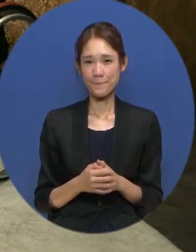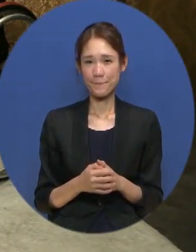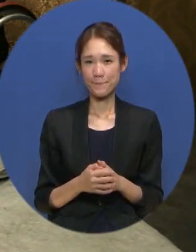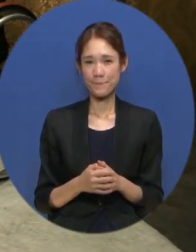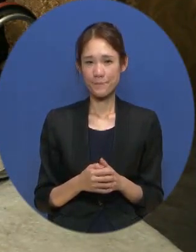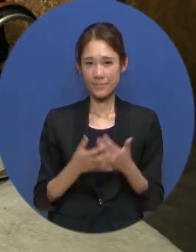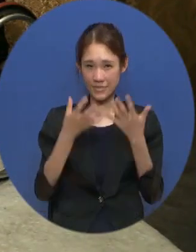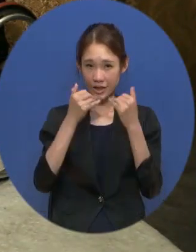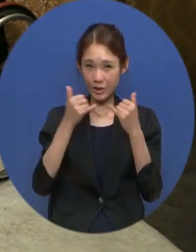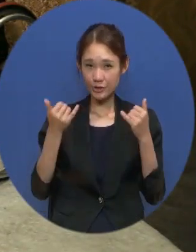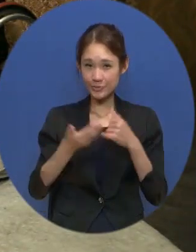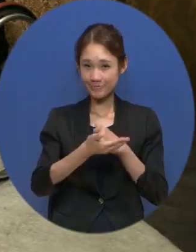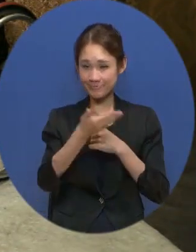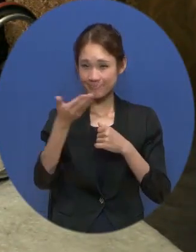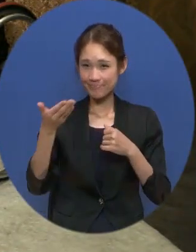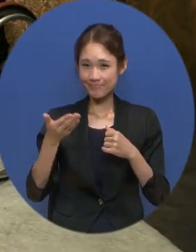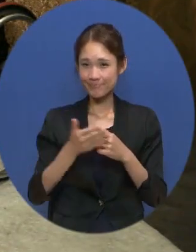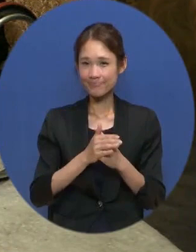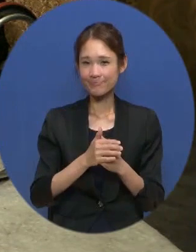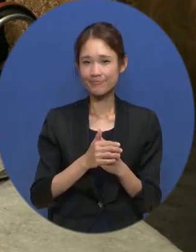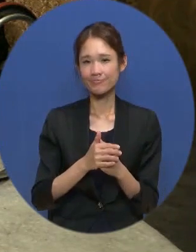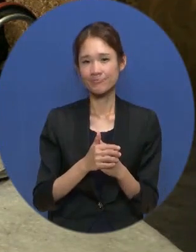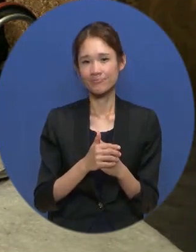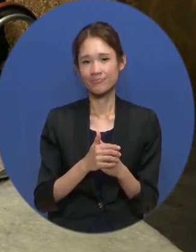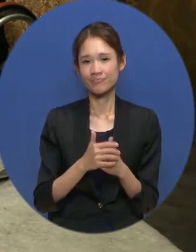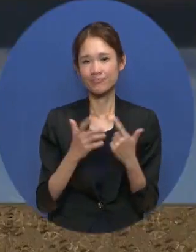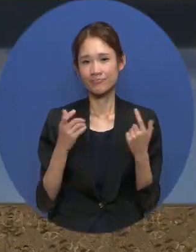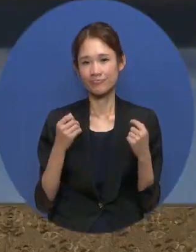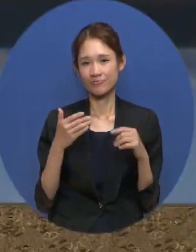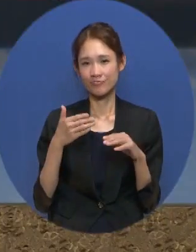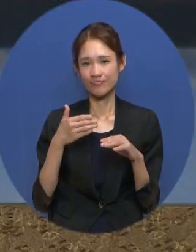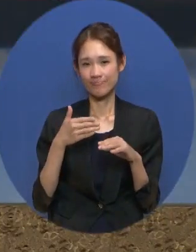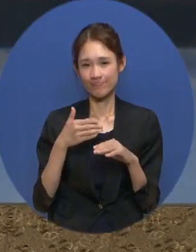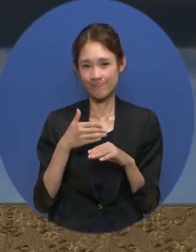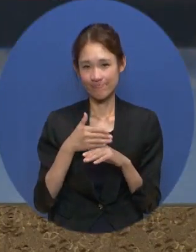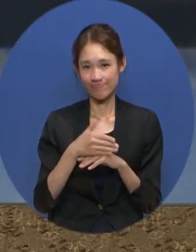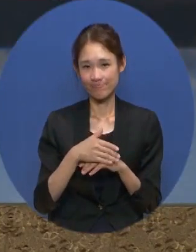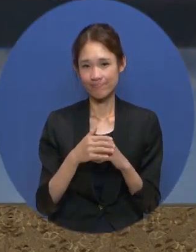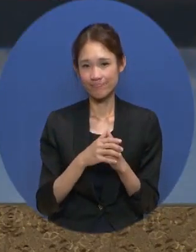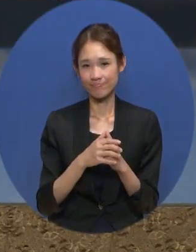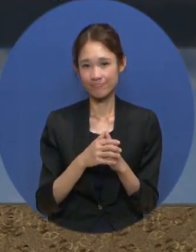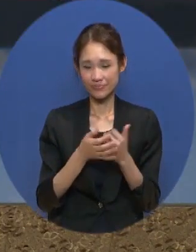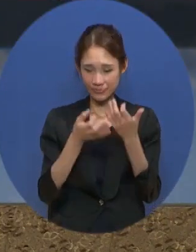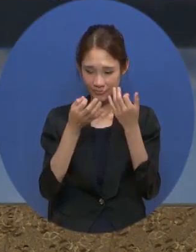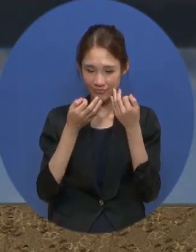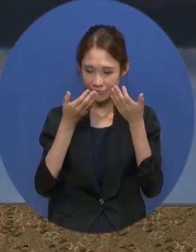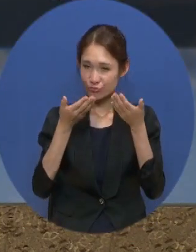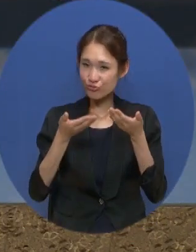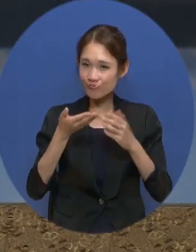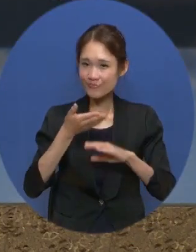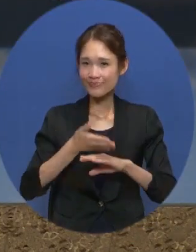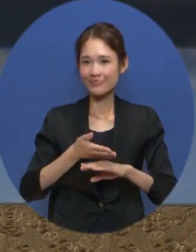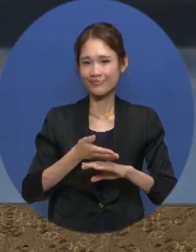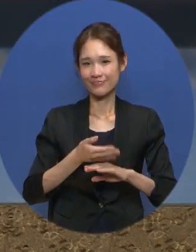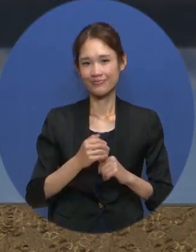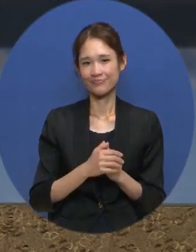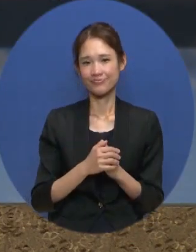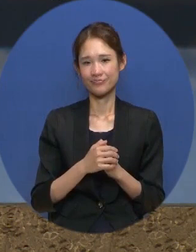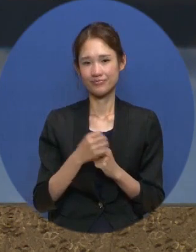아유, 시청자 여러분 이렇게 늦은 시간까지 시청해 주셔서